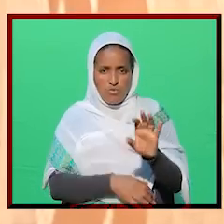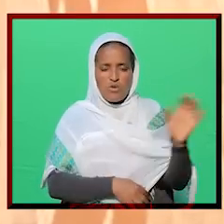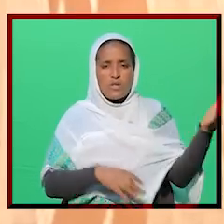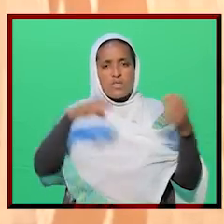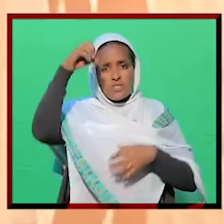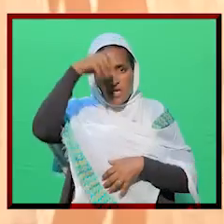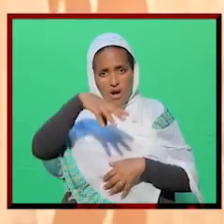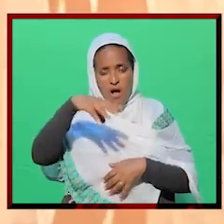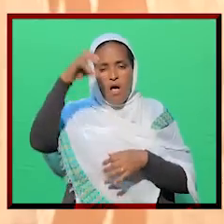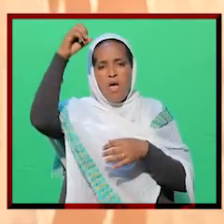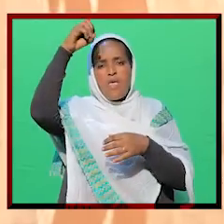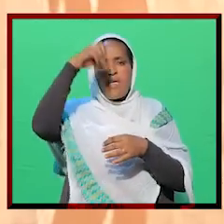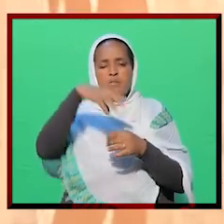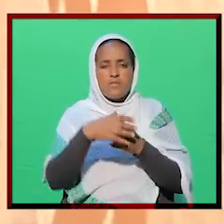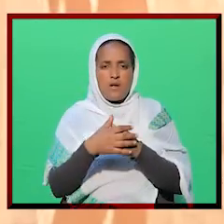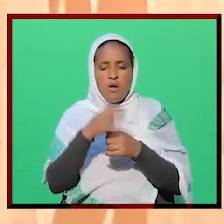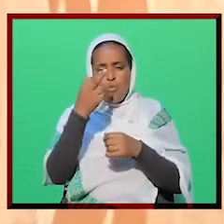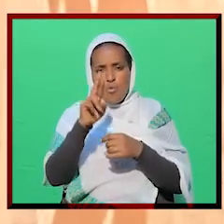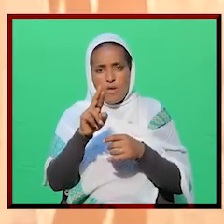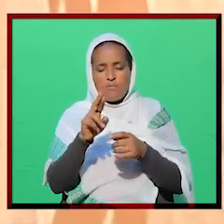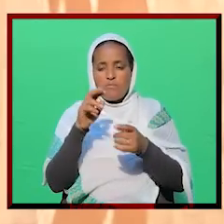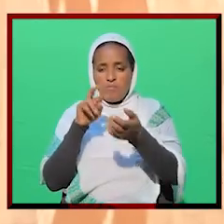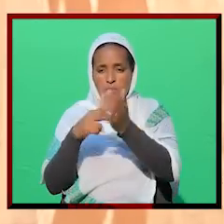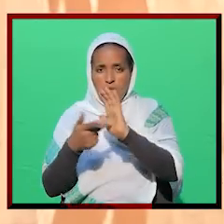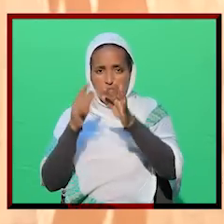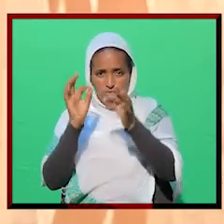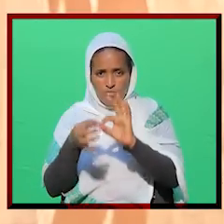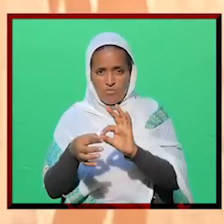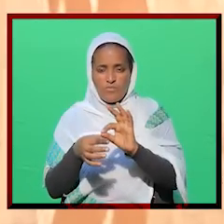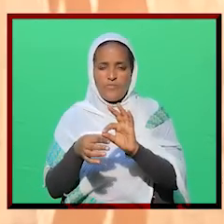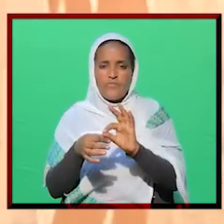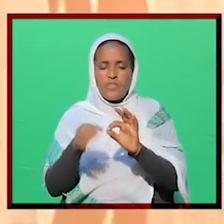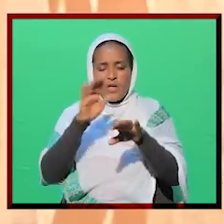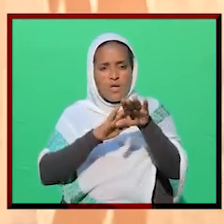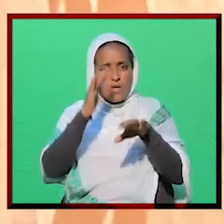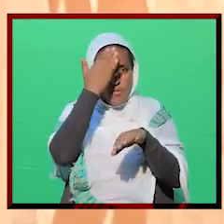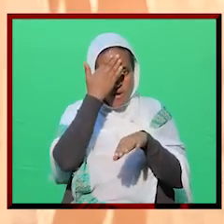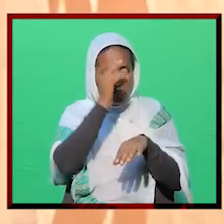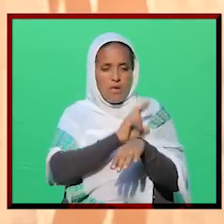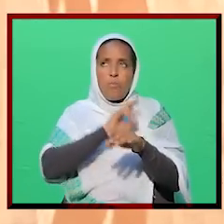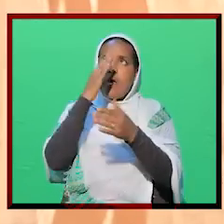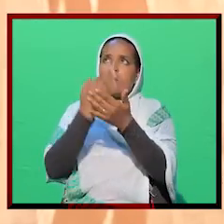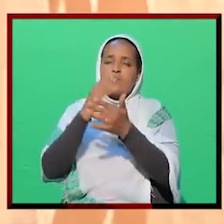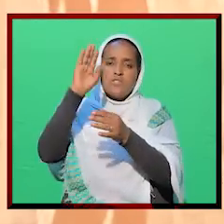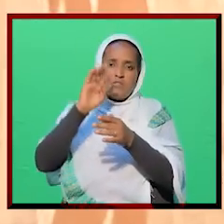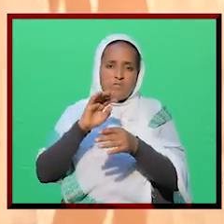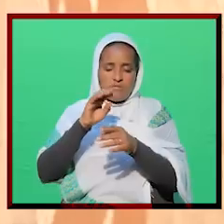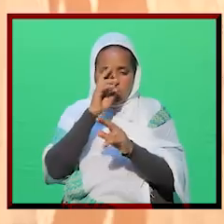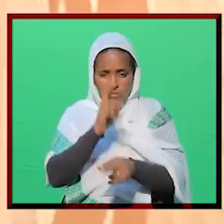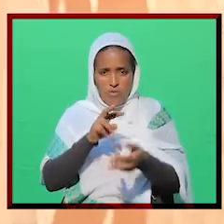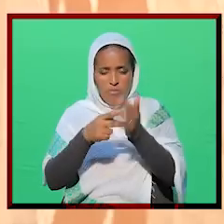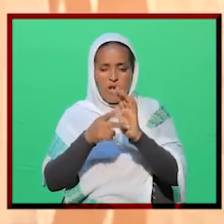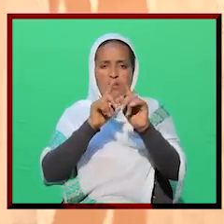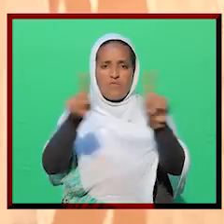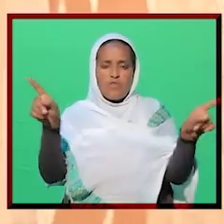ቢያልፍም የነሱ ጥይት እንደነበረ እናስታውሰው። በመሆኑ ያው አላማቸው ከፍተኛ እንደነበረ ሊያስረዳም ይችላል ነገር